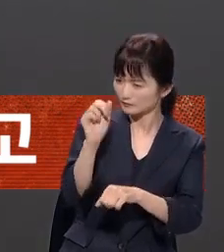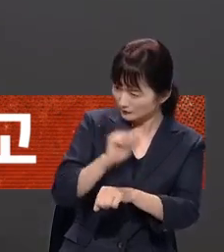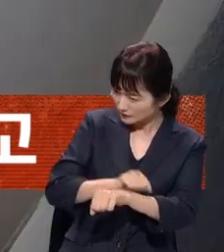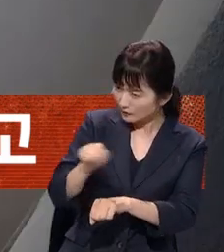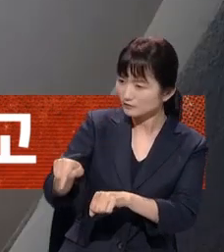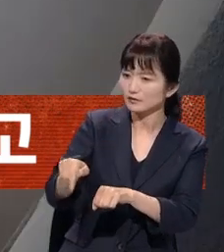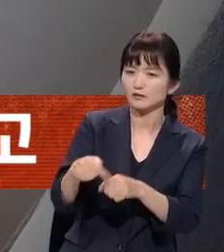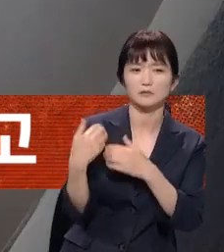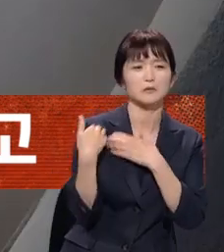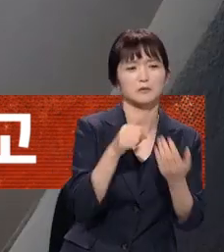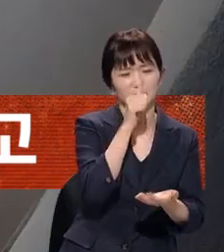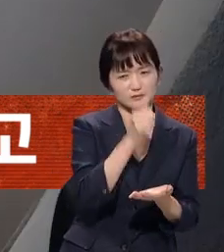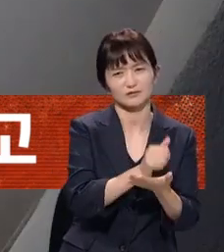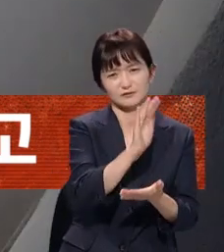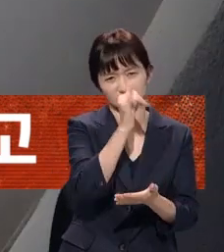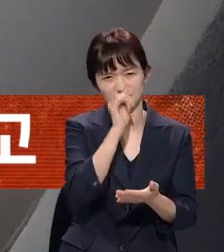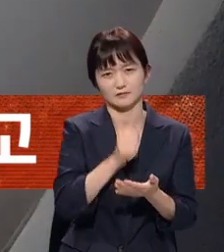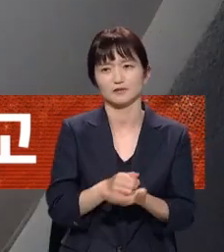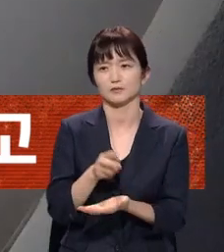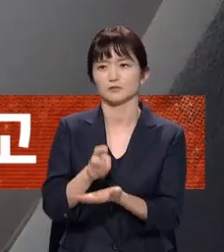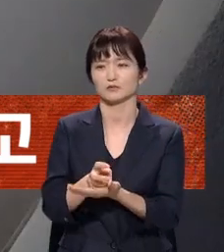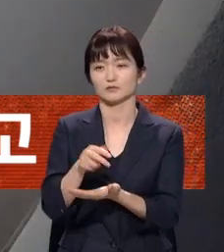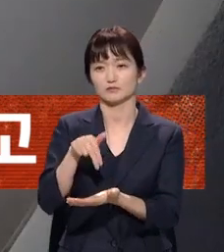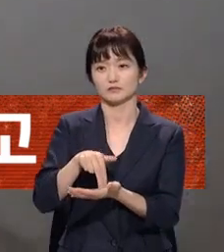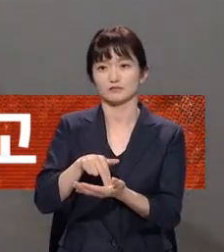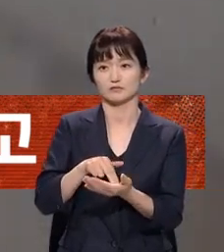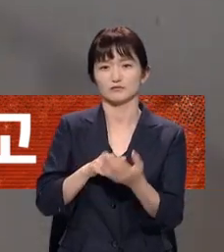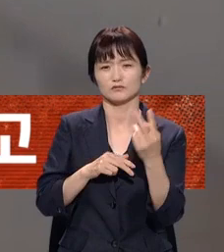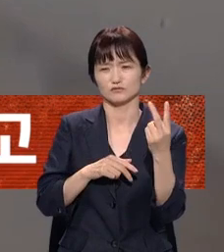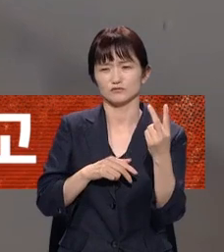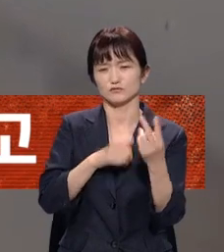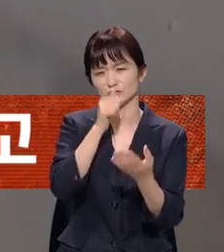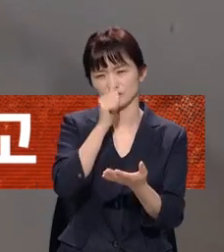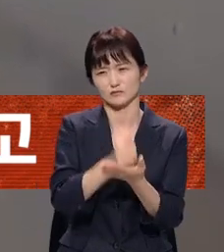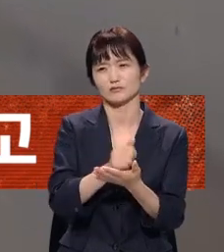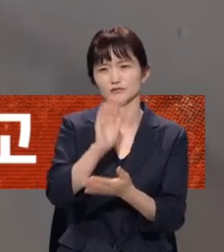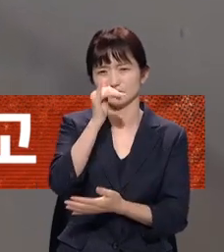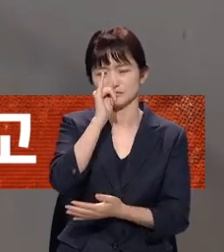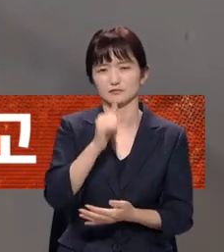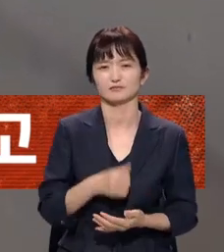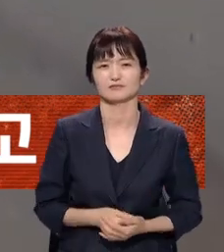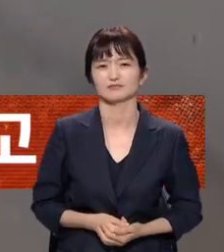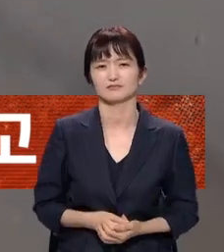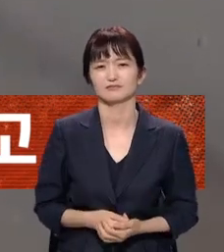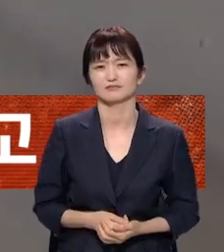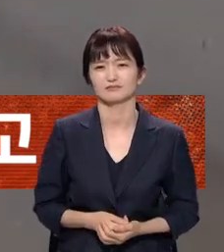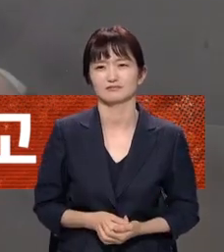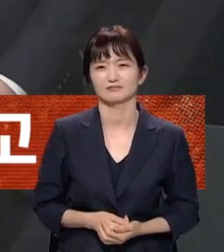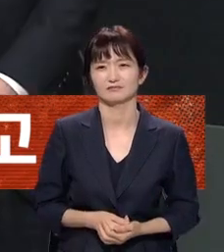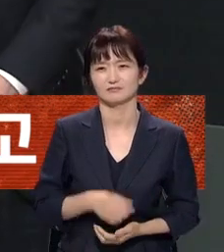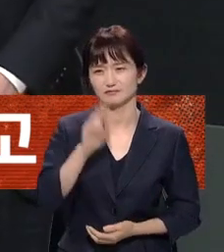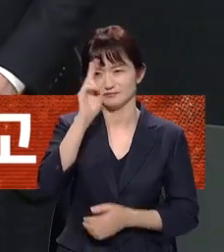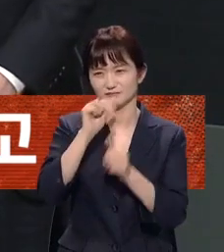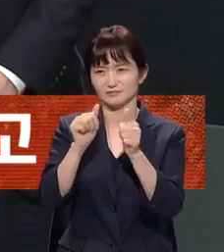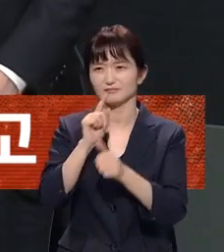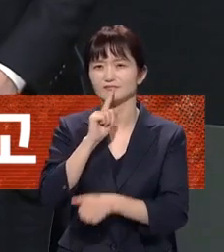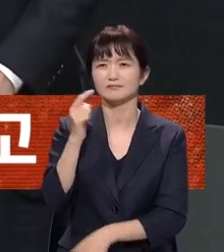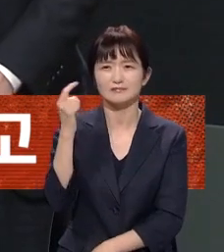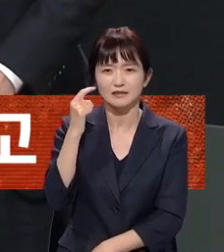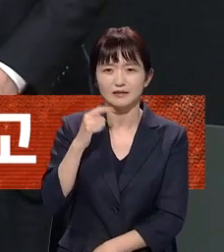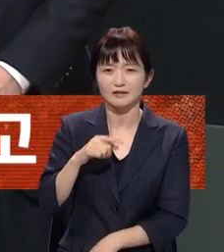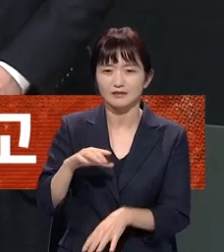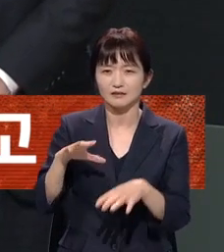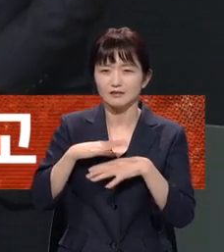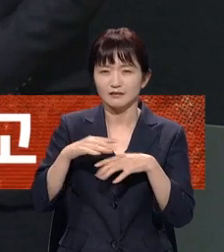방조죄가 될 수도 있고요 법적으로 봤을 때는 둘 다 범죄가 될 수가 있습니다 박 변호사님 말씀드리니까 저도 떨립니다 속상해요 저는